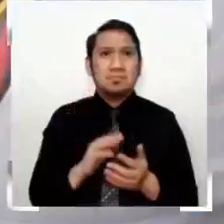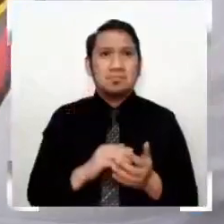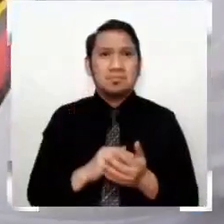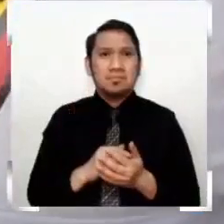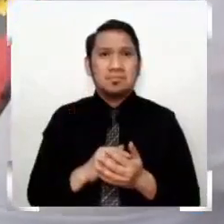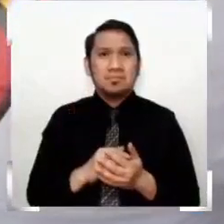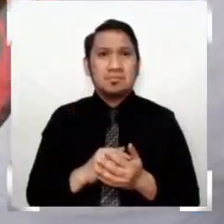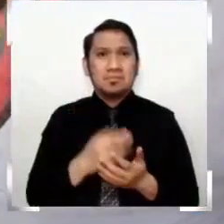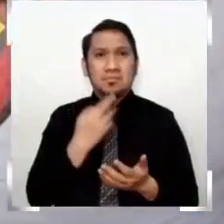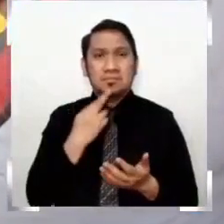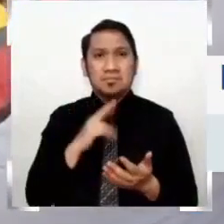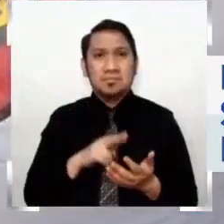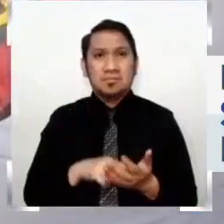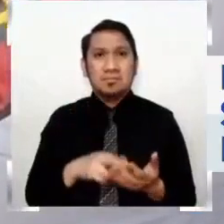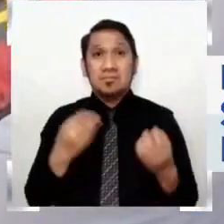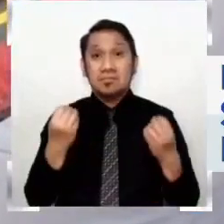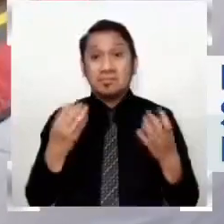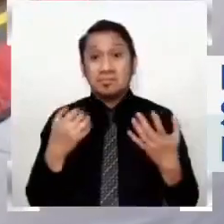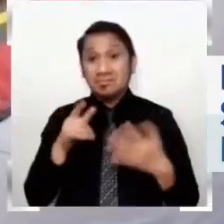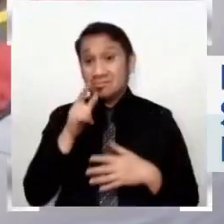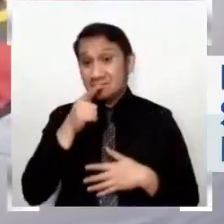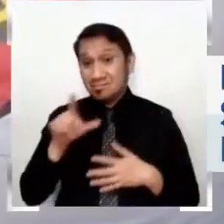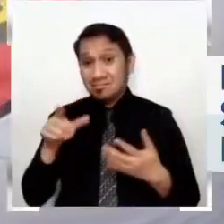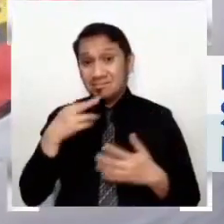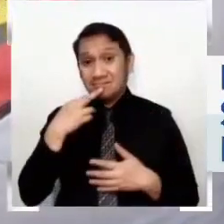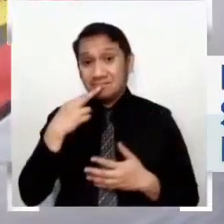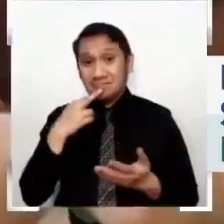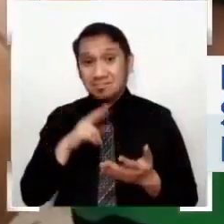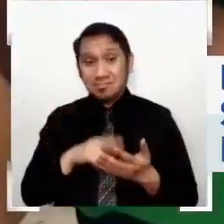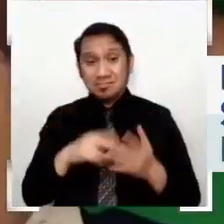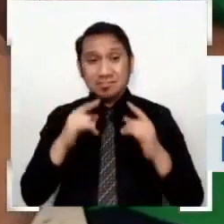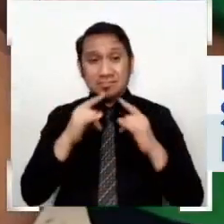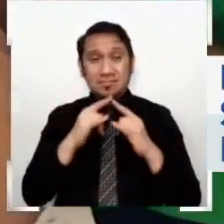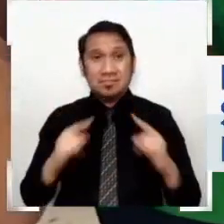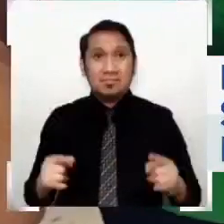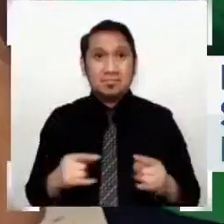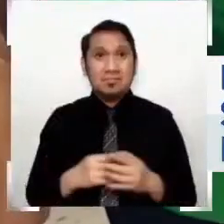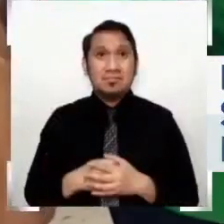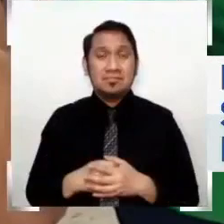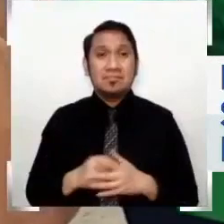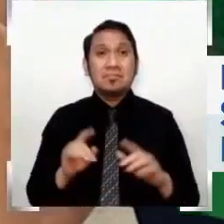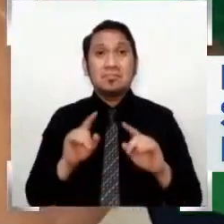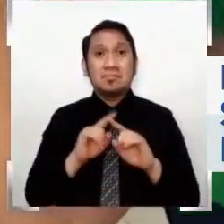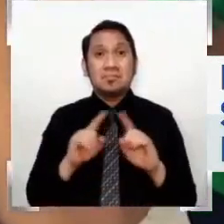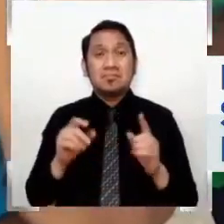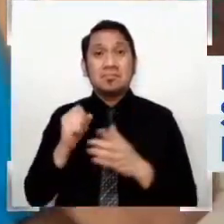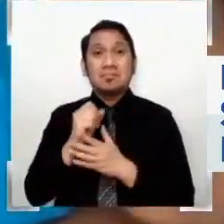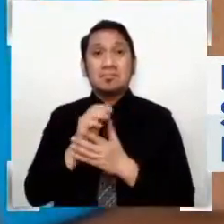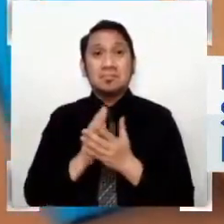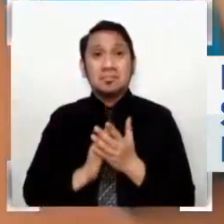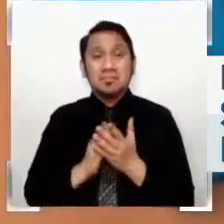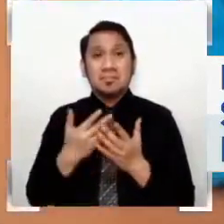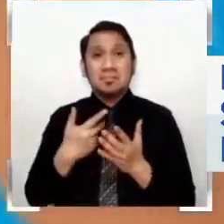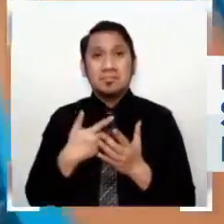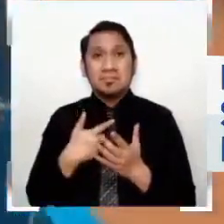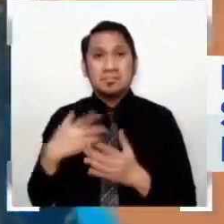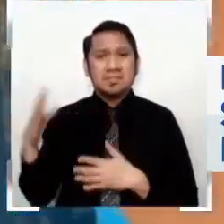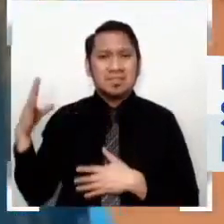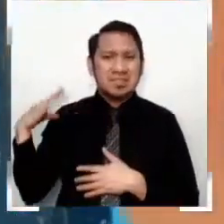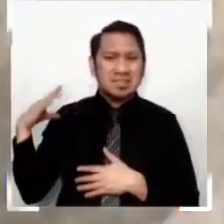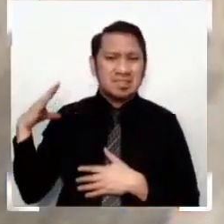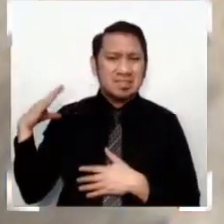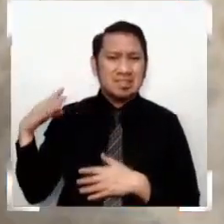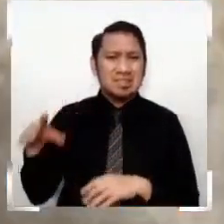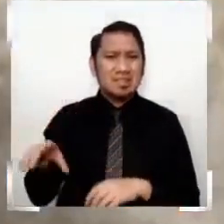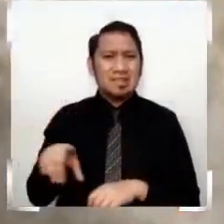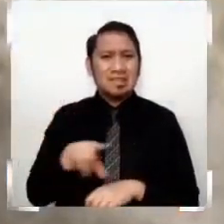ma-register. Marami mga swerte ang nakaregister sa mga booth. Pero meron ding ilan na natenga sa kakahintay dahil sa